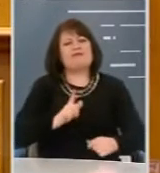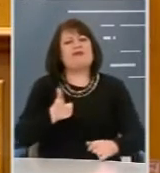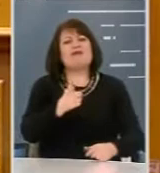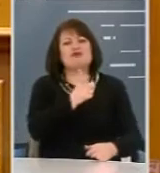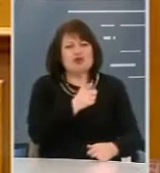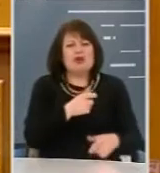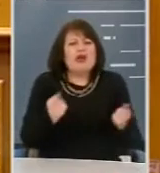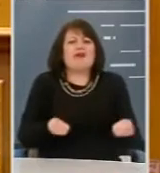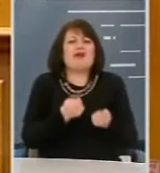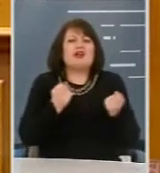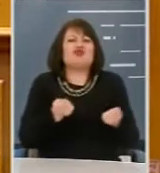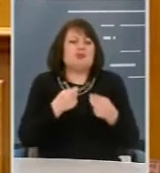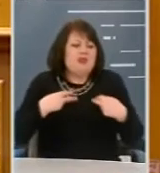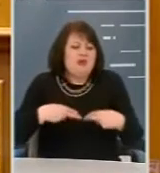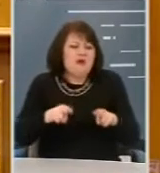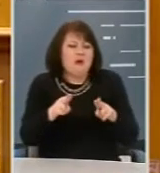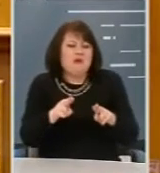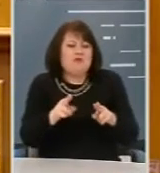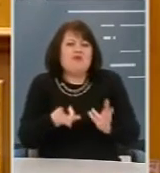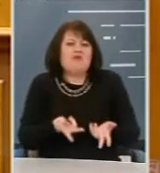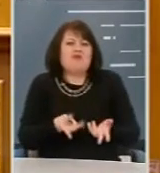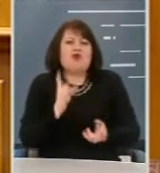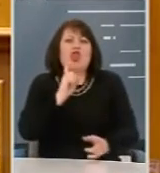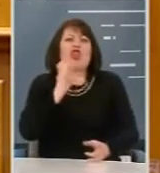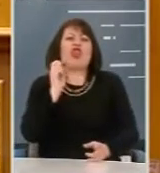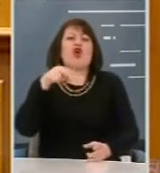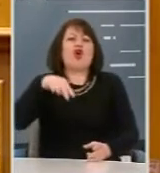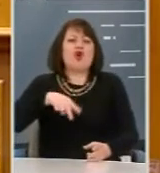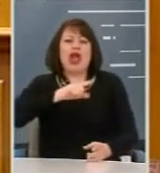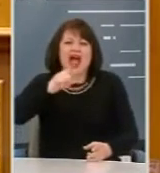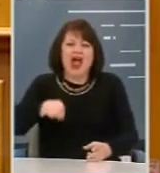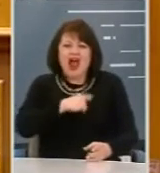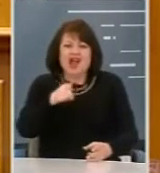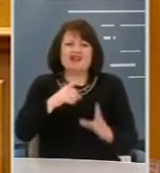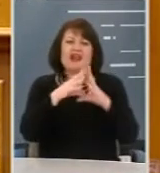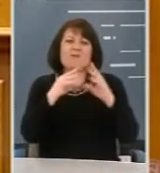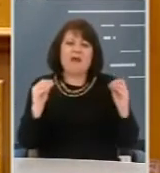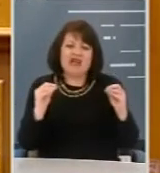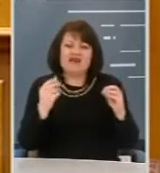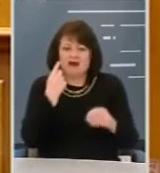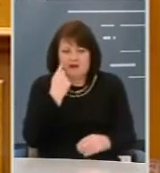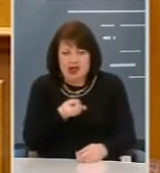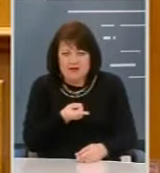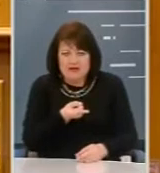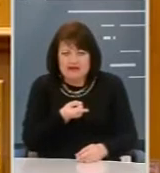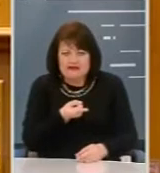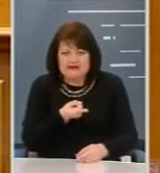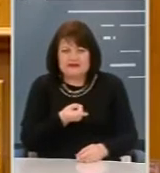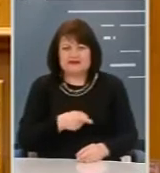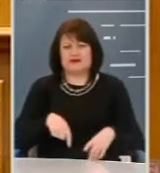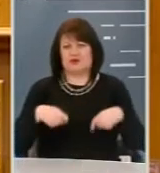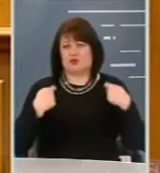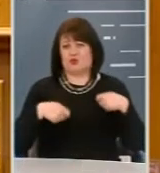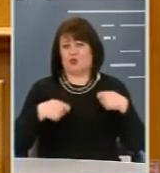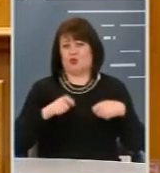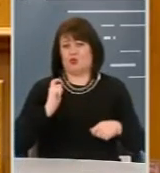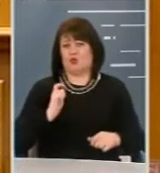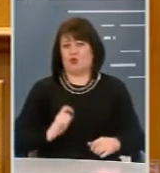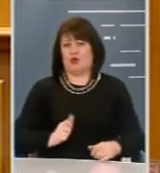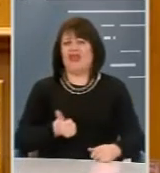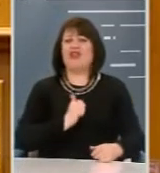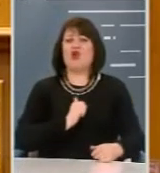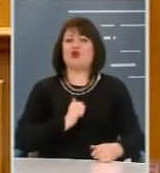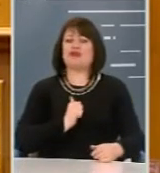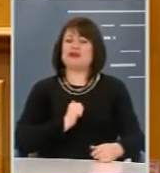με εργαζόμενους στο δρόμο, Δολ, Άλτερ, Μέγα κλπ. Και με πλούσιους ιδιοκτήτες, οι